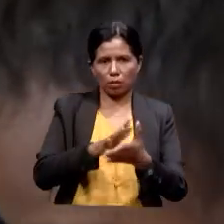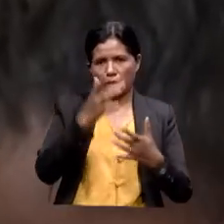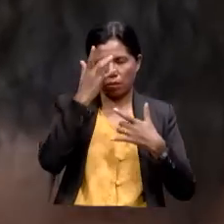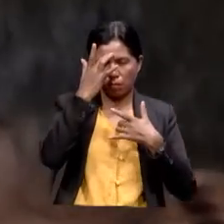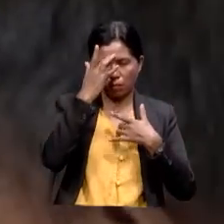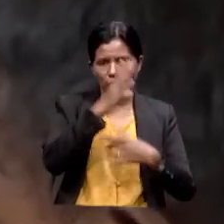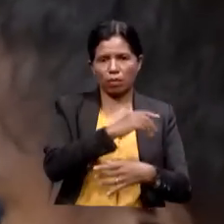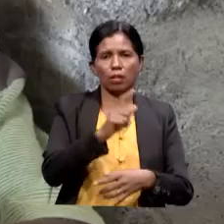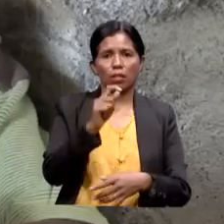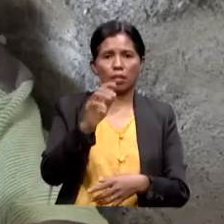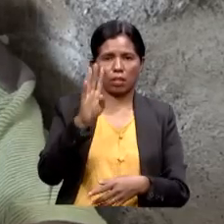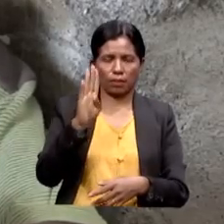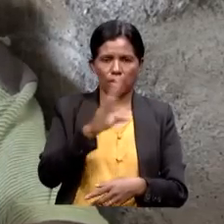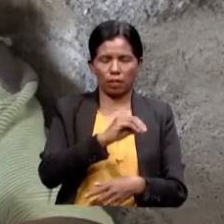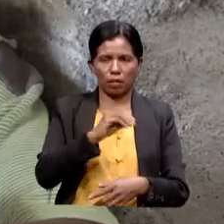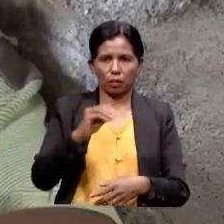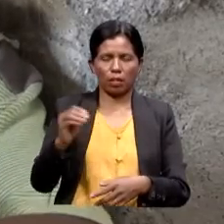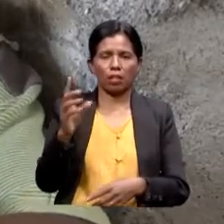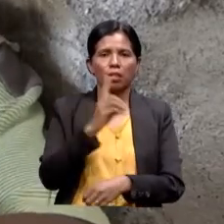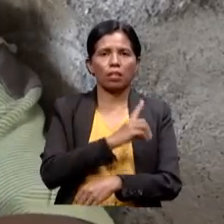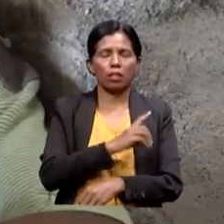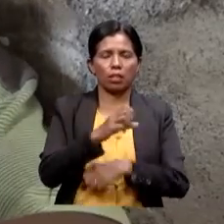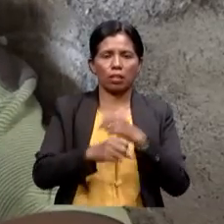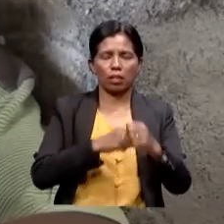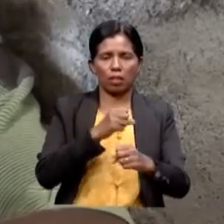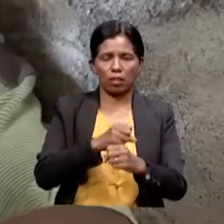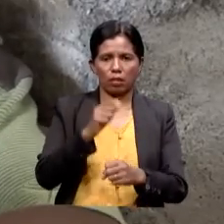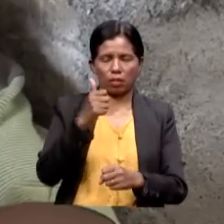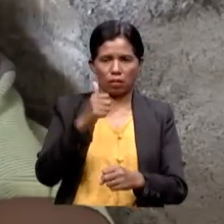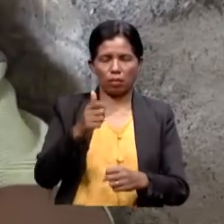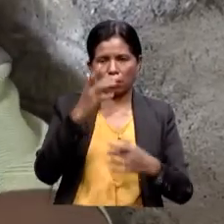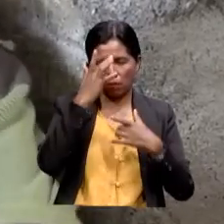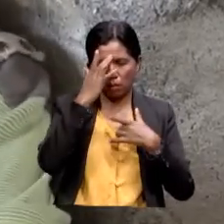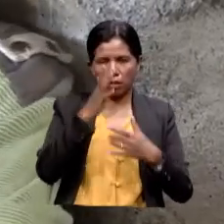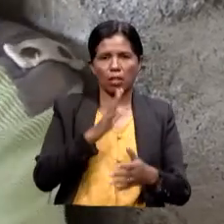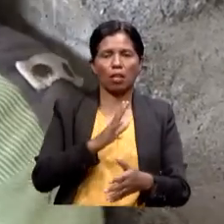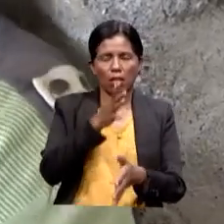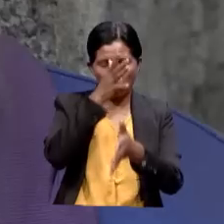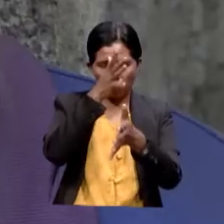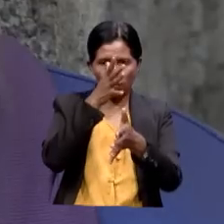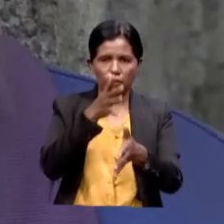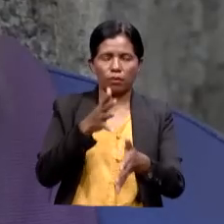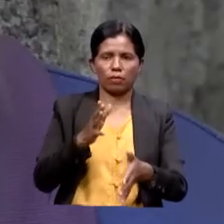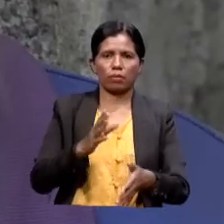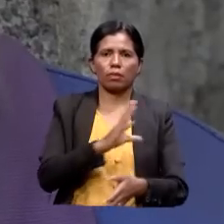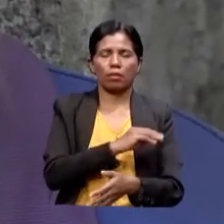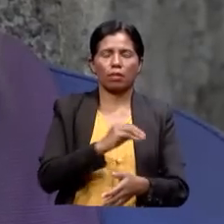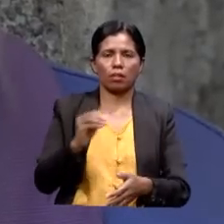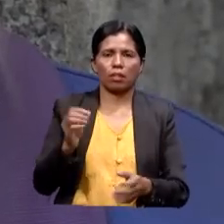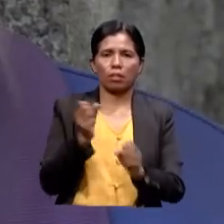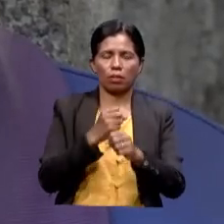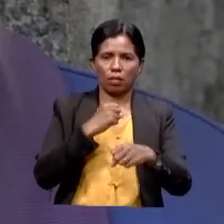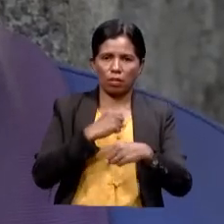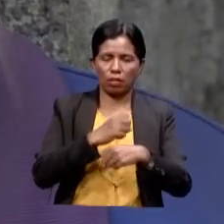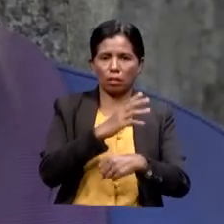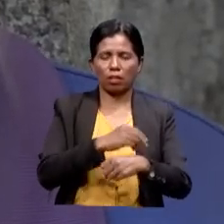moras tuberculose durante tinan sanulona moras nebe avu Benjamin sofrene Penyira tu bahalo